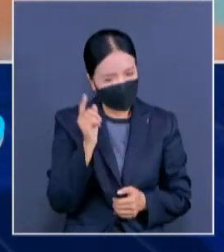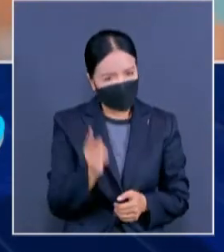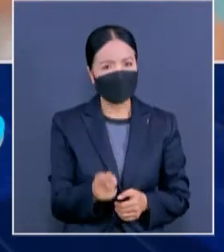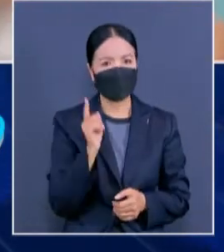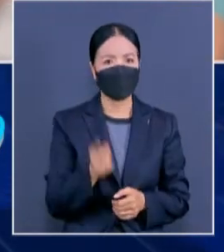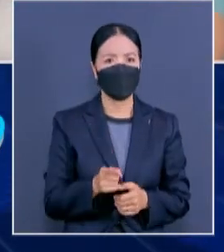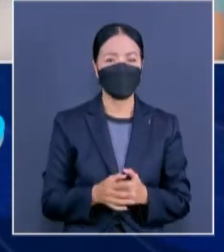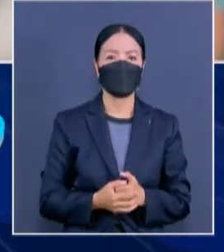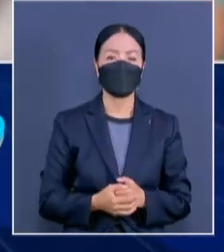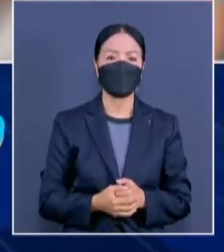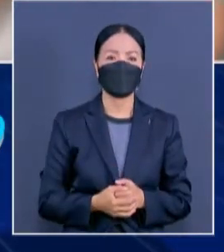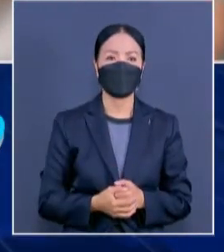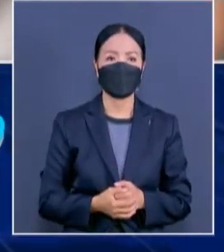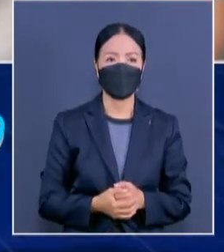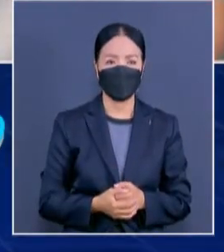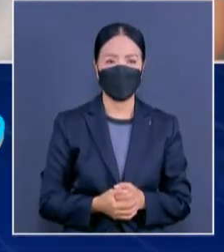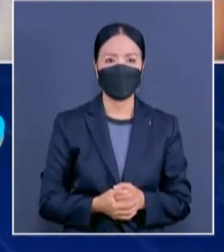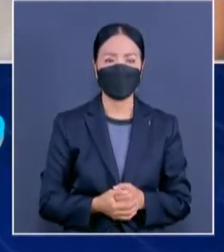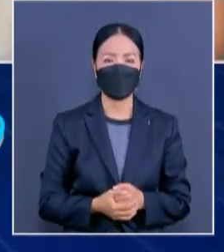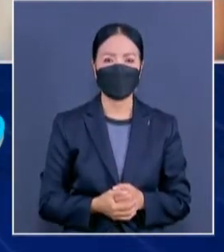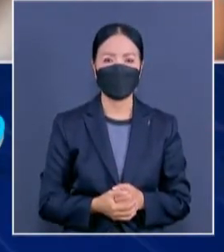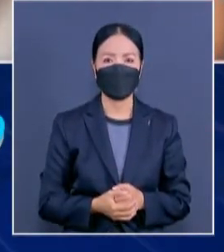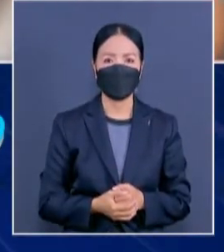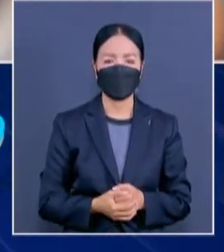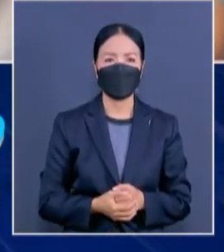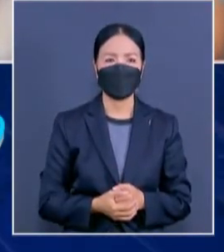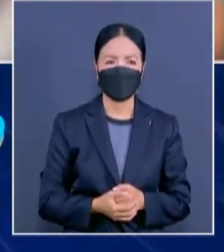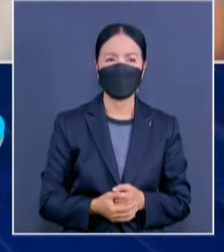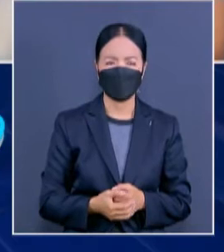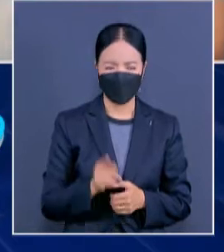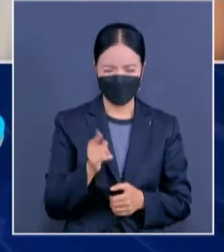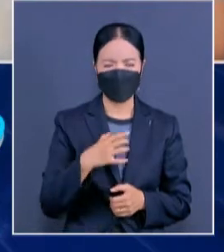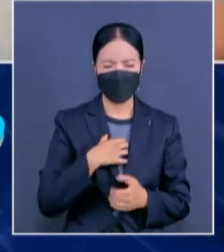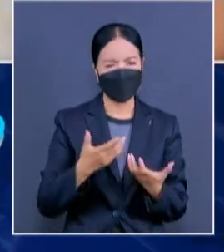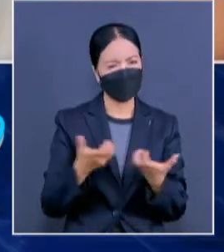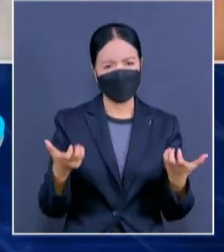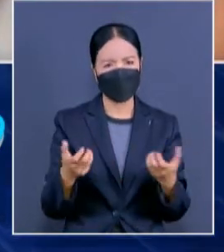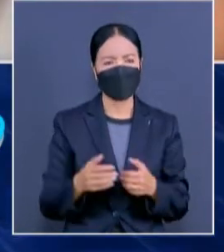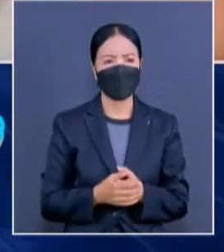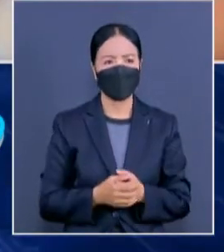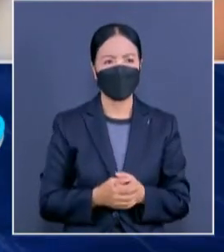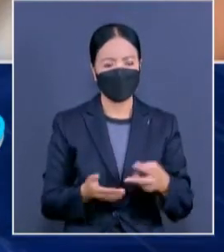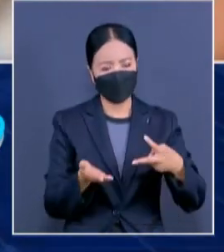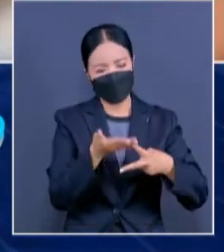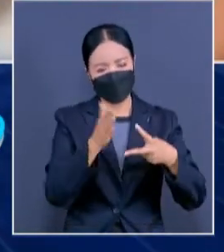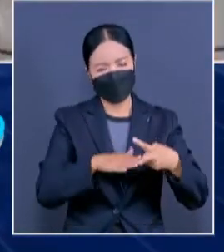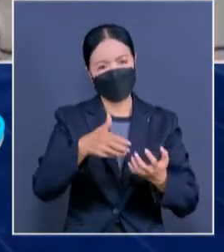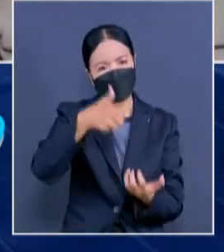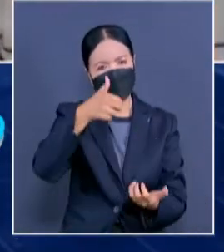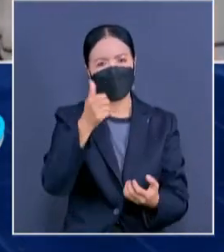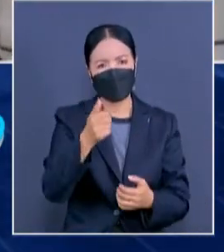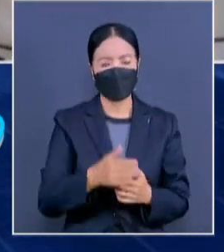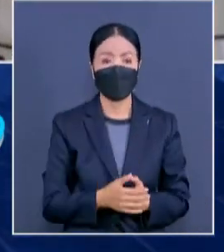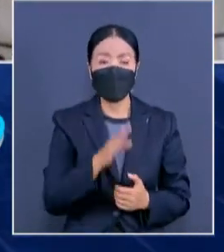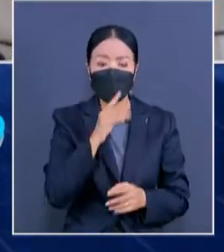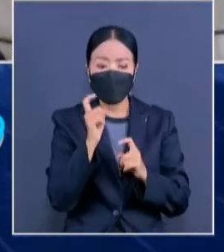นความจริงครับและบอกว่าน่าจะมีการแยกชั้นชายหญิงนะครับเพราะว่าหากเกิดอันตรายขึ้นมาเนี่ยมันไม่มีใครไปช่ว